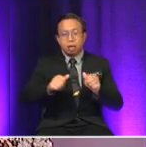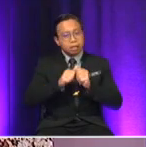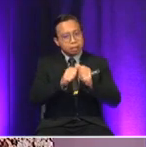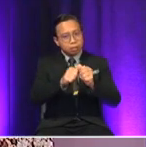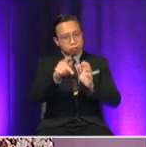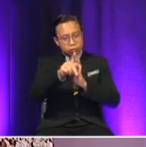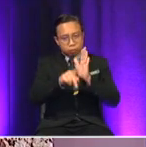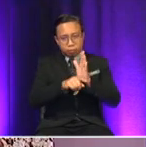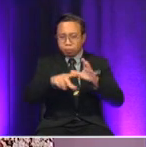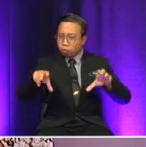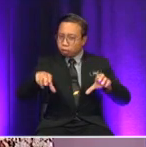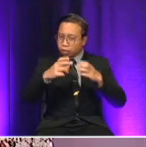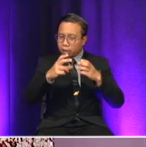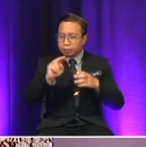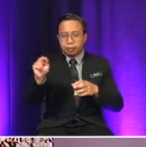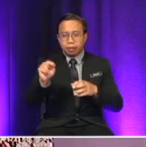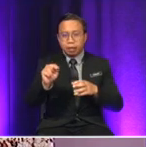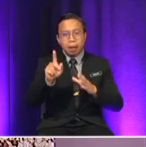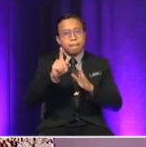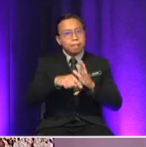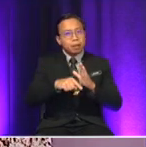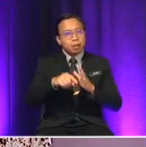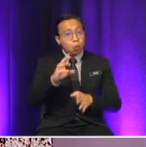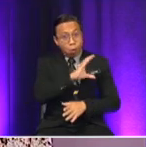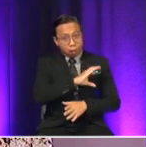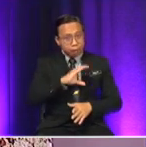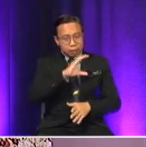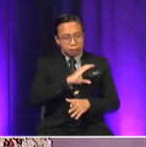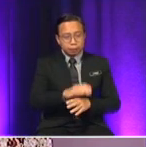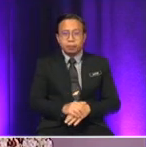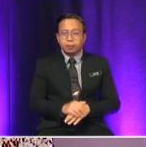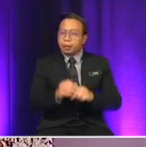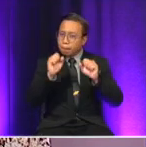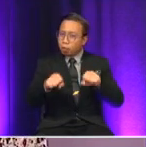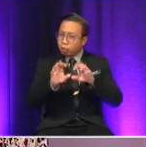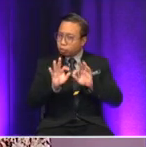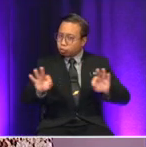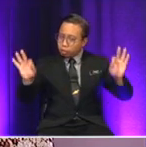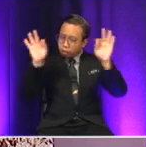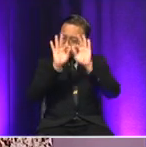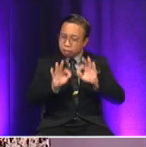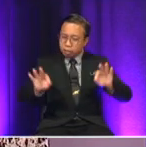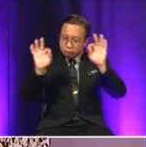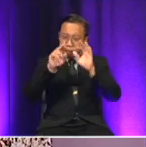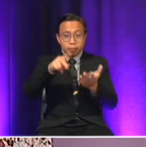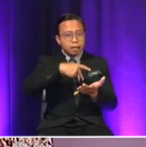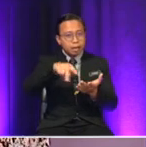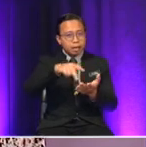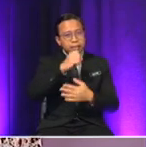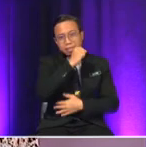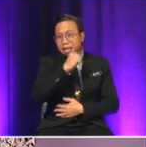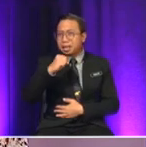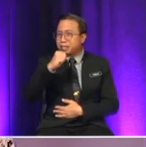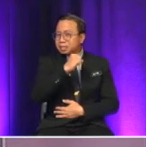perlakuan ataupun melakonkan watak main peranan. Mereka sudah boleh bercerita, menari, bernyanyi dan